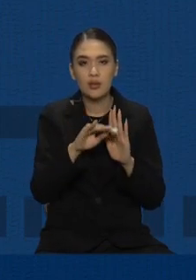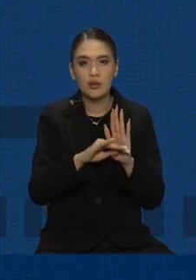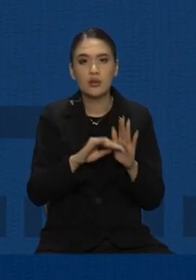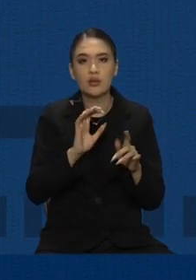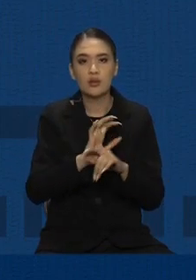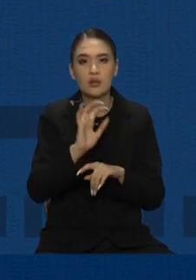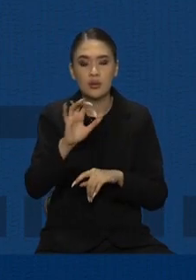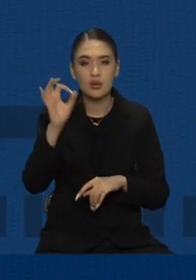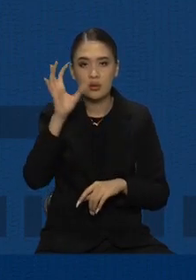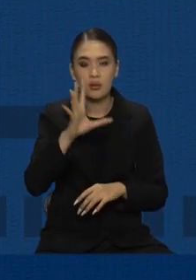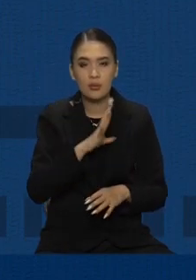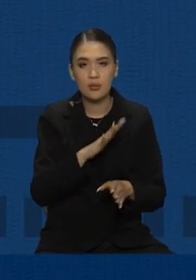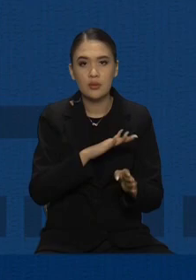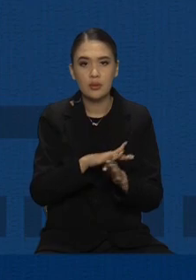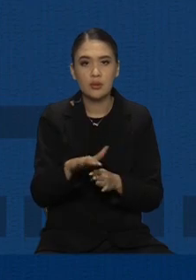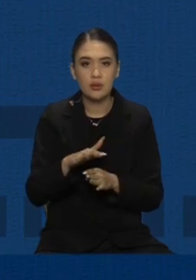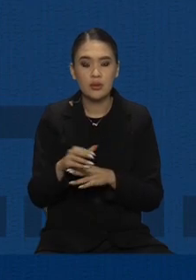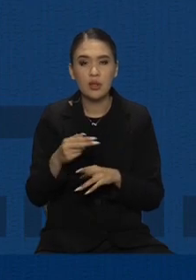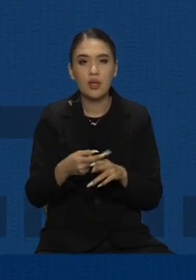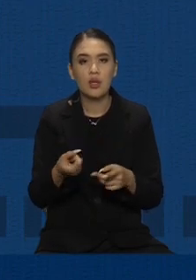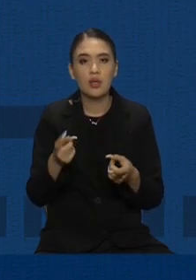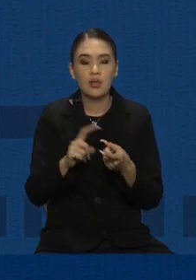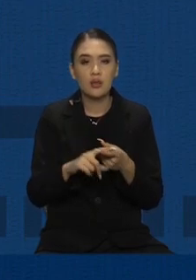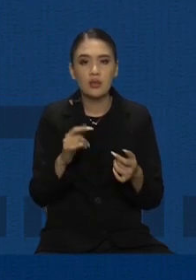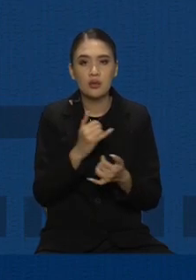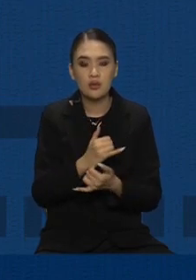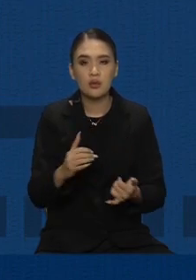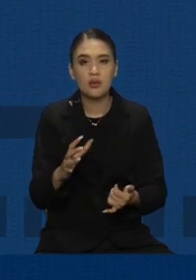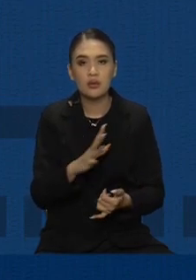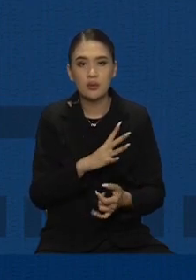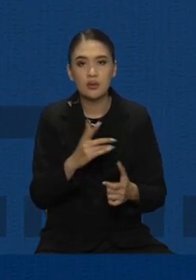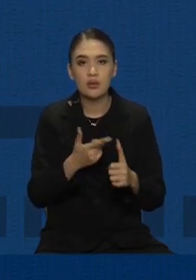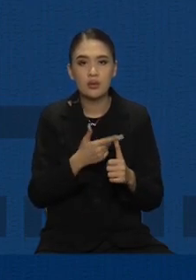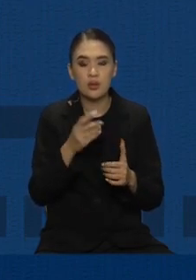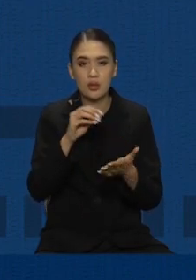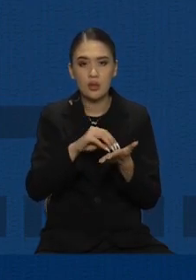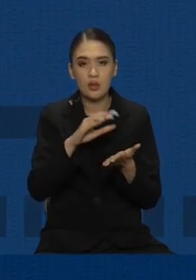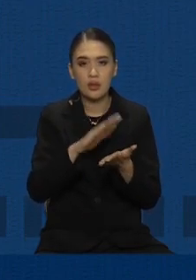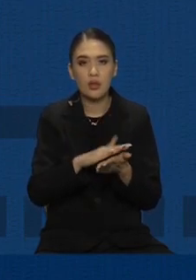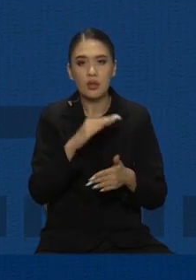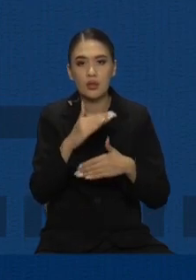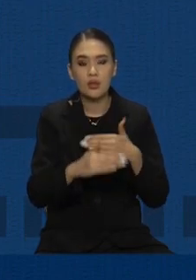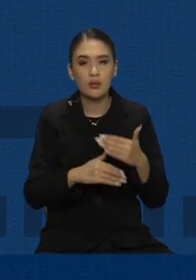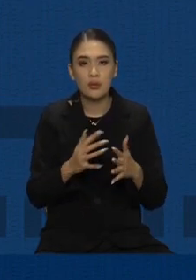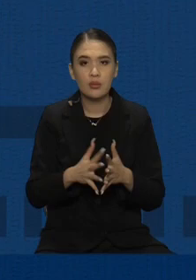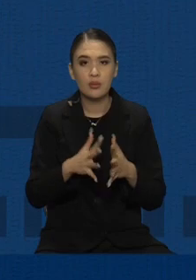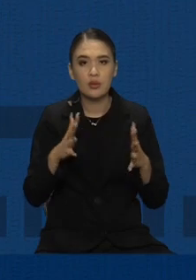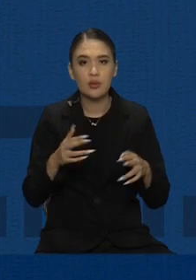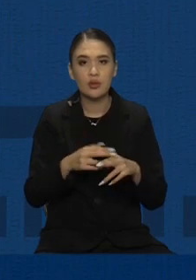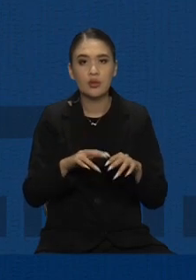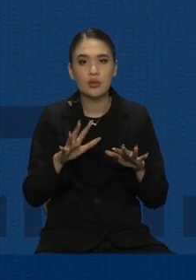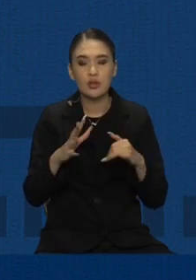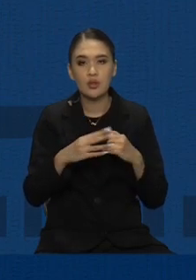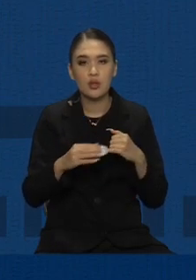жолдауындағы негізгі міндеттерін жүзеге асыруға қатысты ұсыныстарын білдірді. Атап айтқанда, өңірлерді дамыту басымдықтарын айқындап, жергілікті